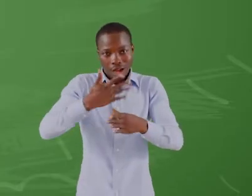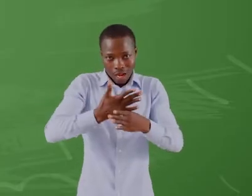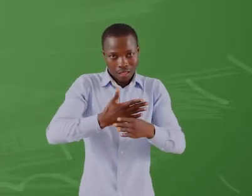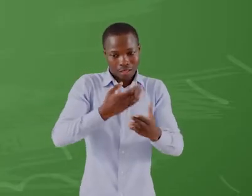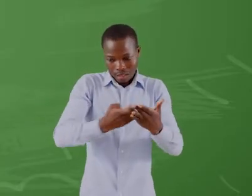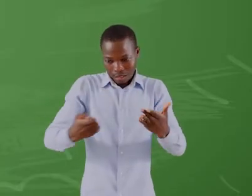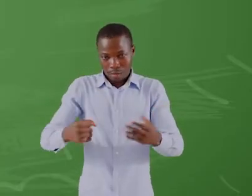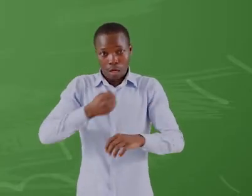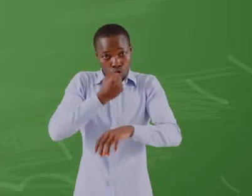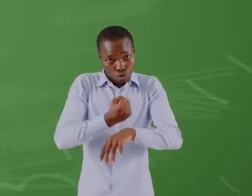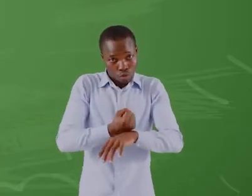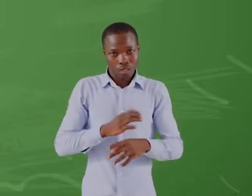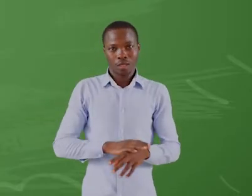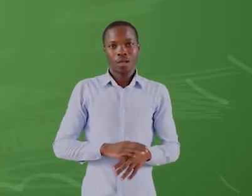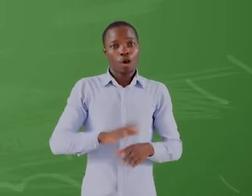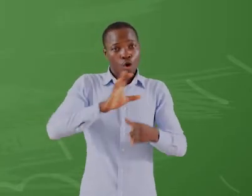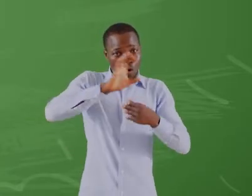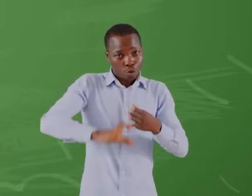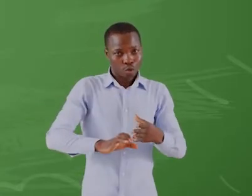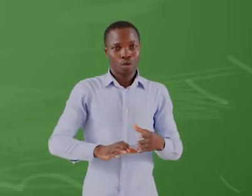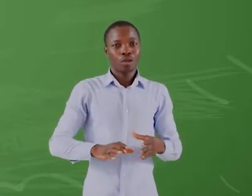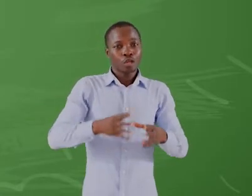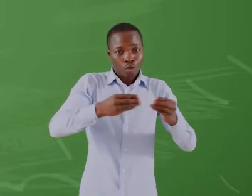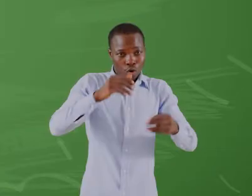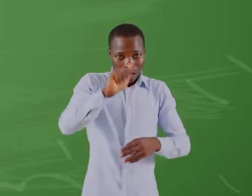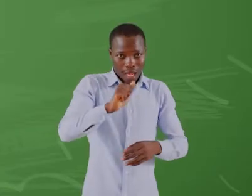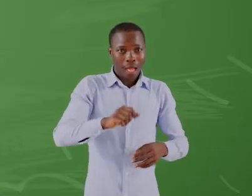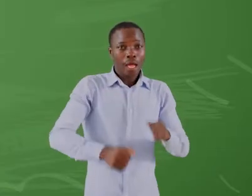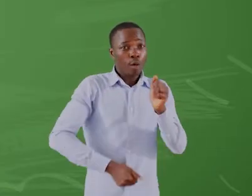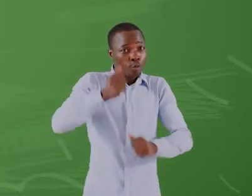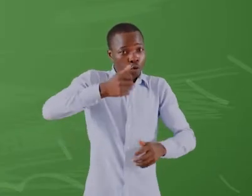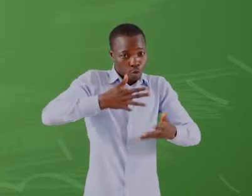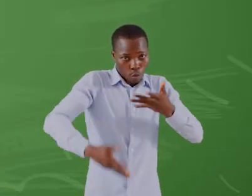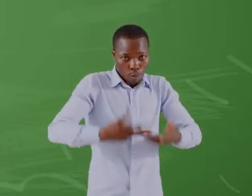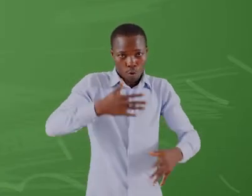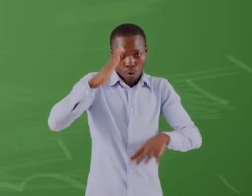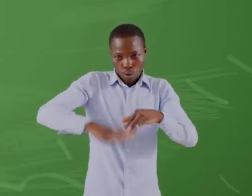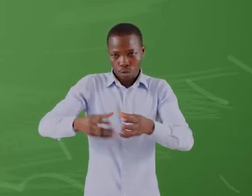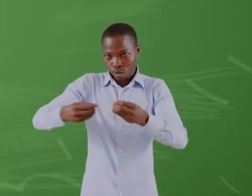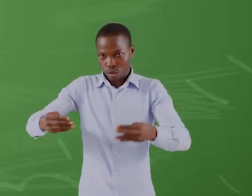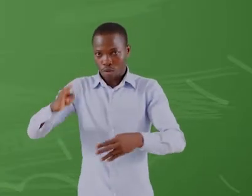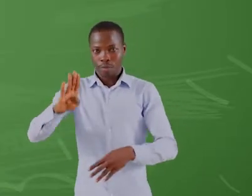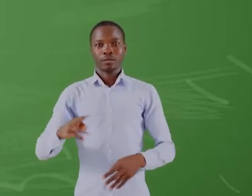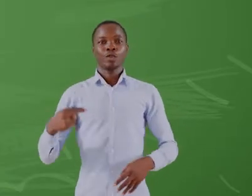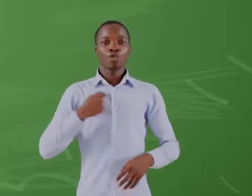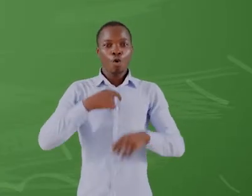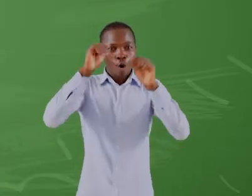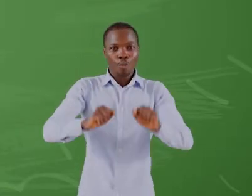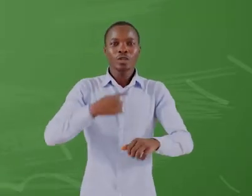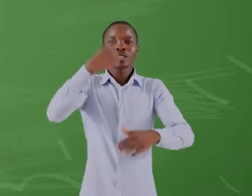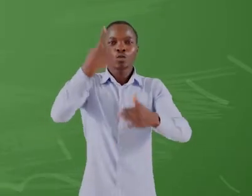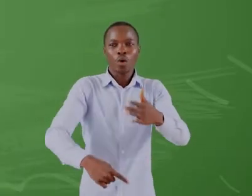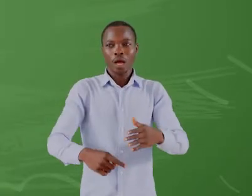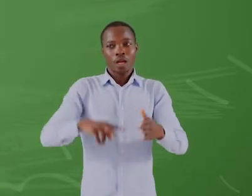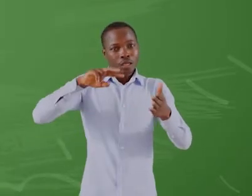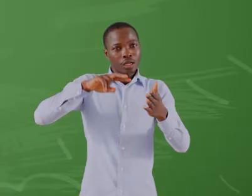En conclusion, le sol A est plus poreux que le sol B. Qu'est-ce que nous pouvons déduire de la notion